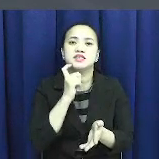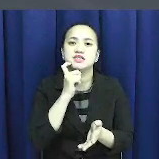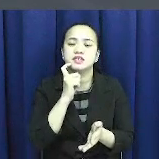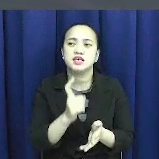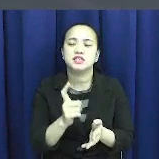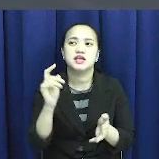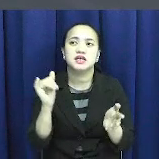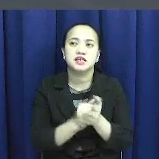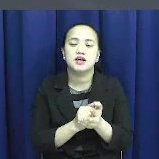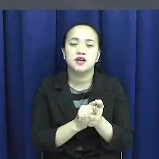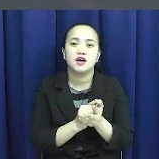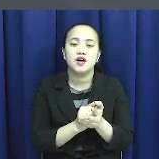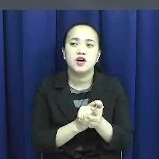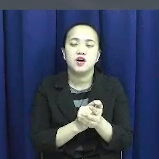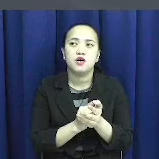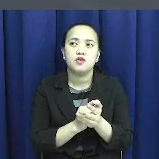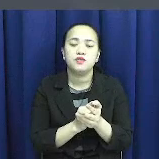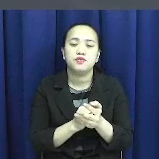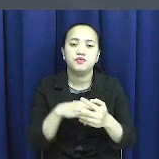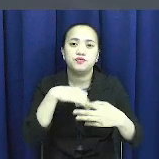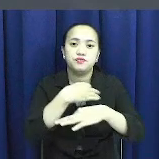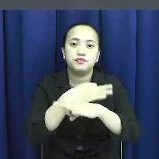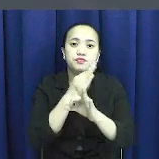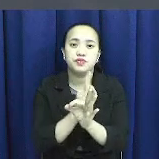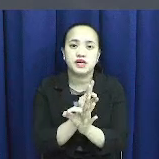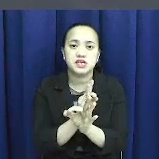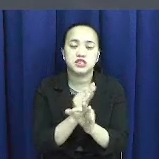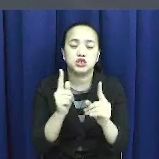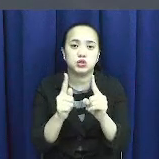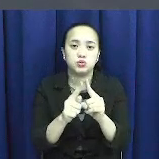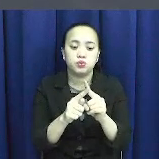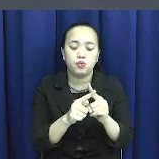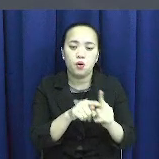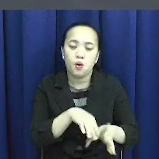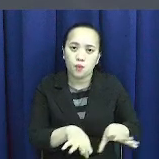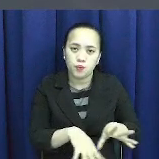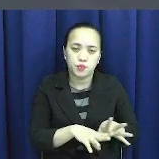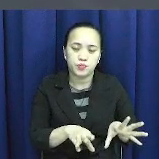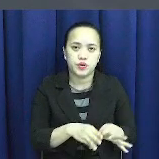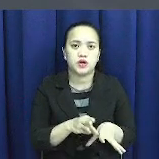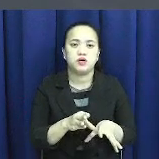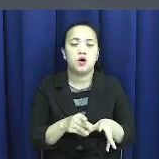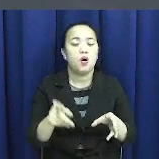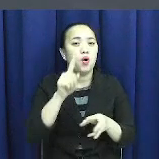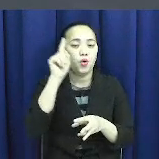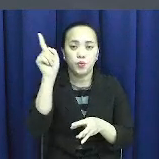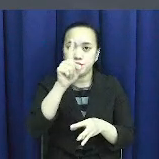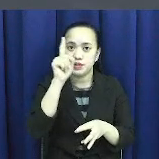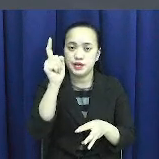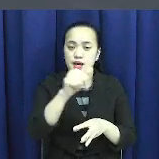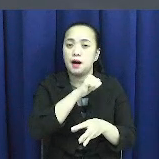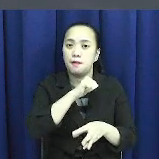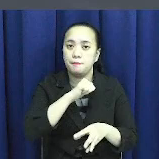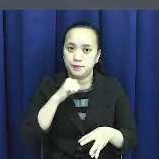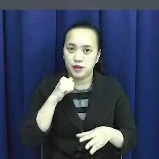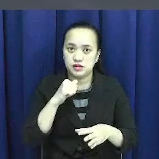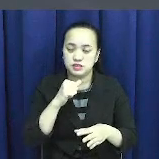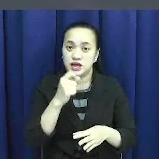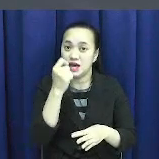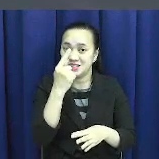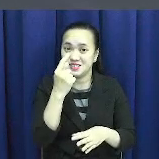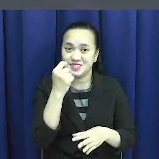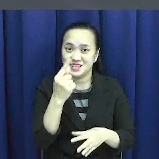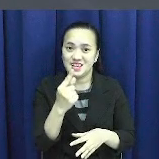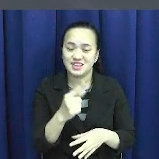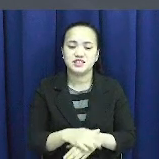fit to work na. Siya rin po ang pwedeng mag-pronounce na okay na, magaling ka na from